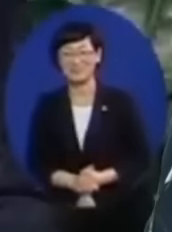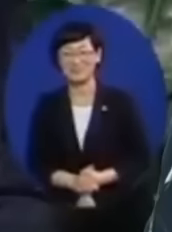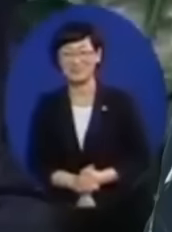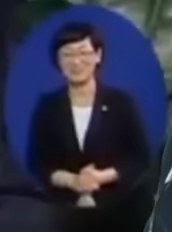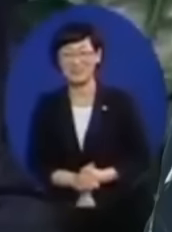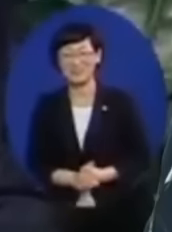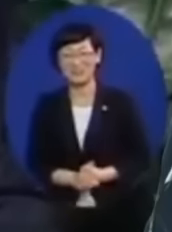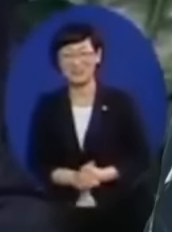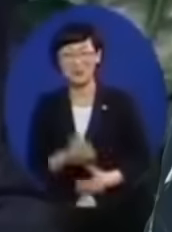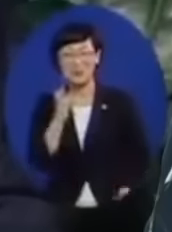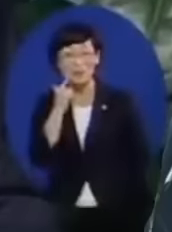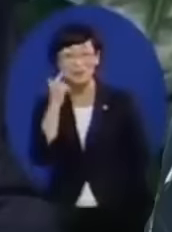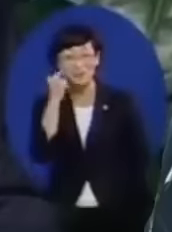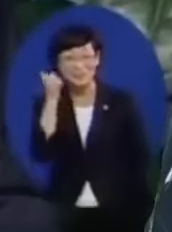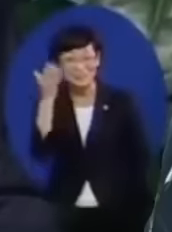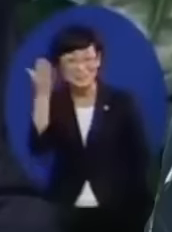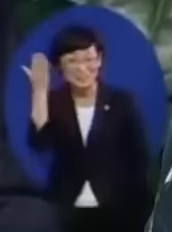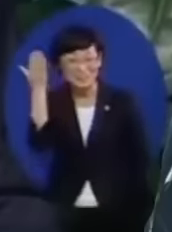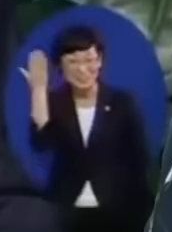저도 과거에